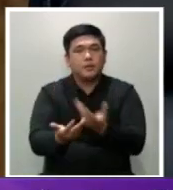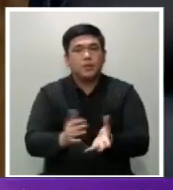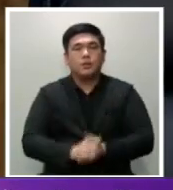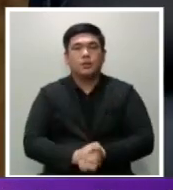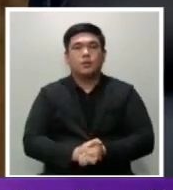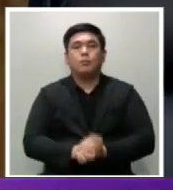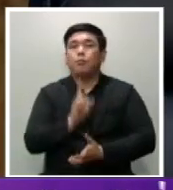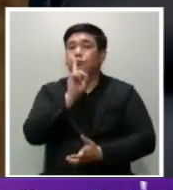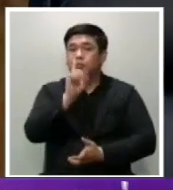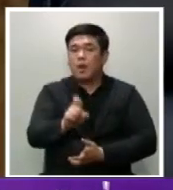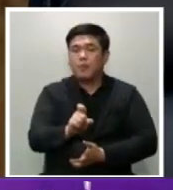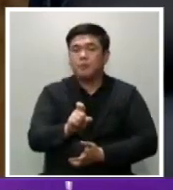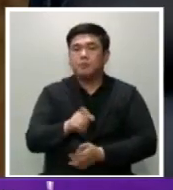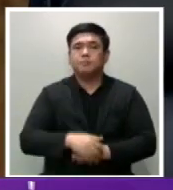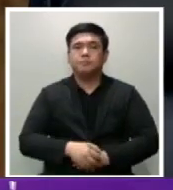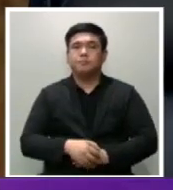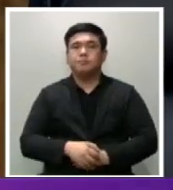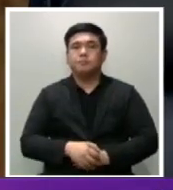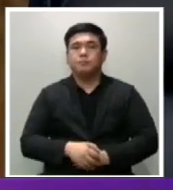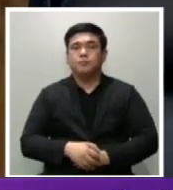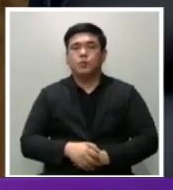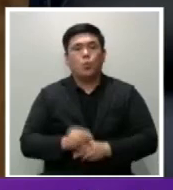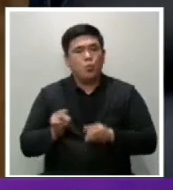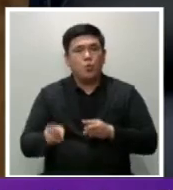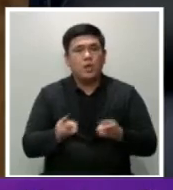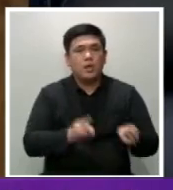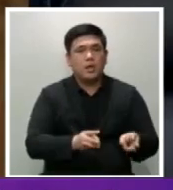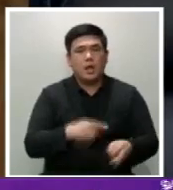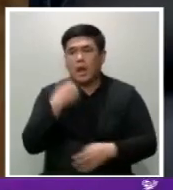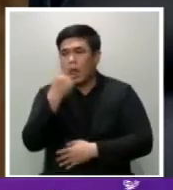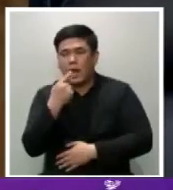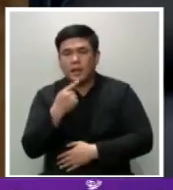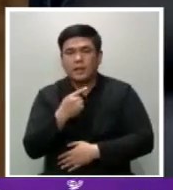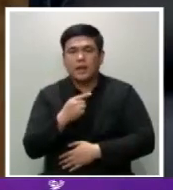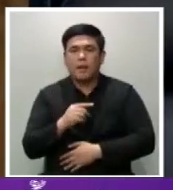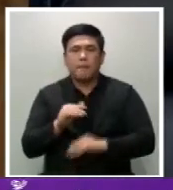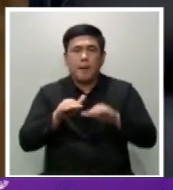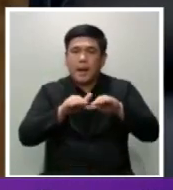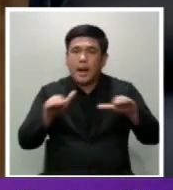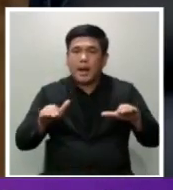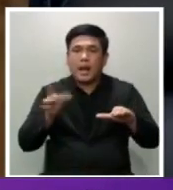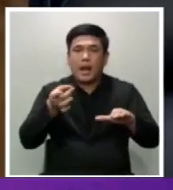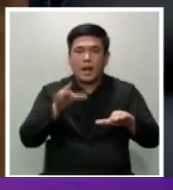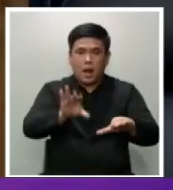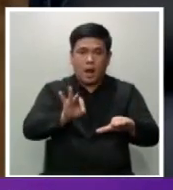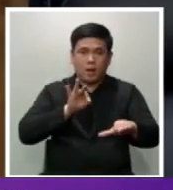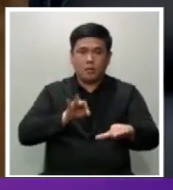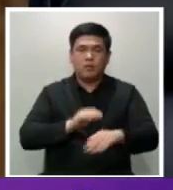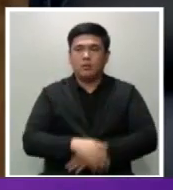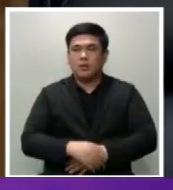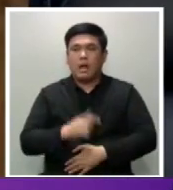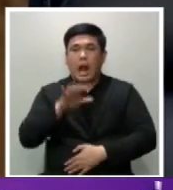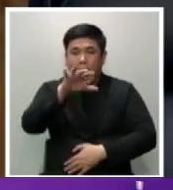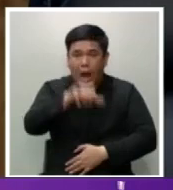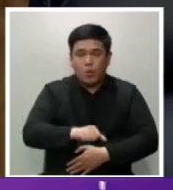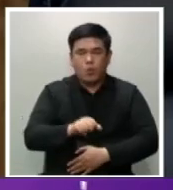ผมถามท่านอธิบดี DSI ว่าวิธีเลือกว่าใครจะต้องมานั้นใช้เกณฑ์อะไรเขาบอกว่าเอาหน่วยงานที่เกี่ยวข้อง